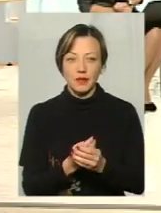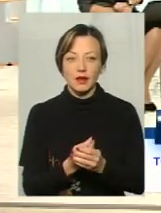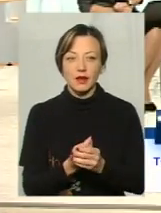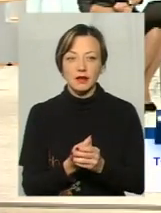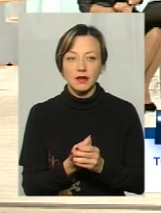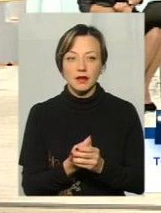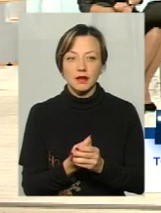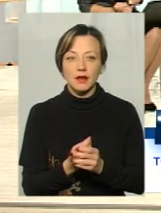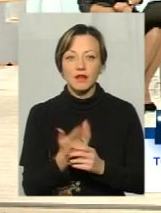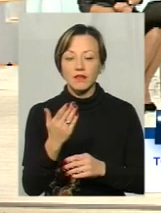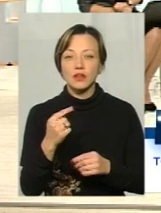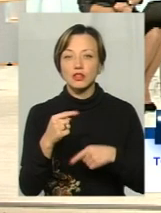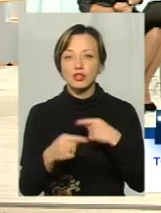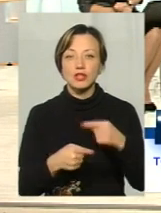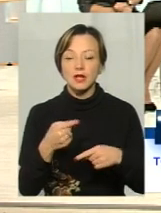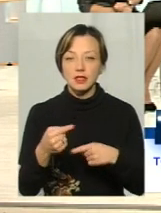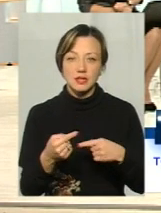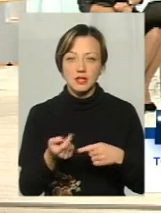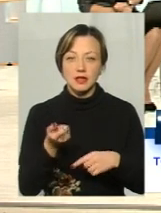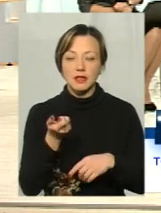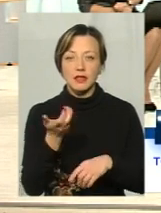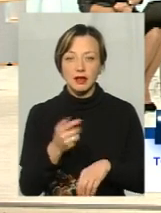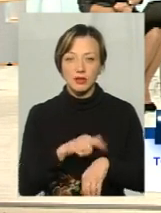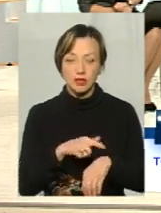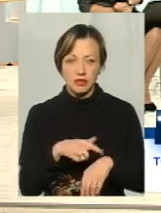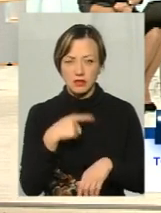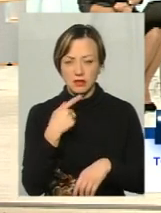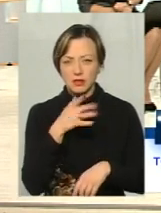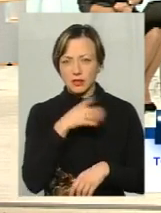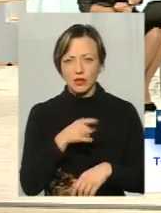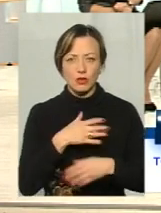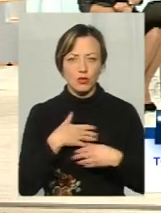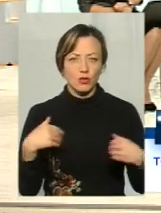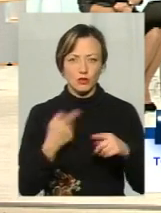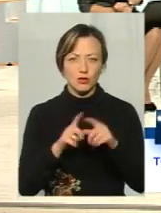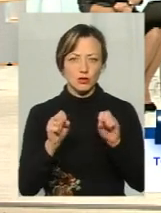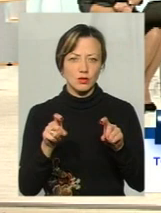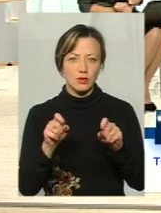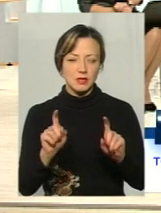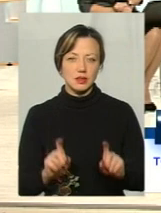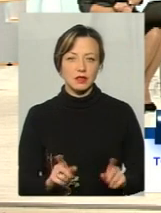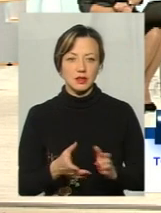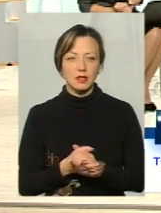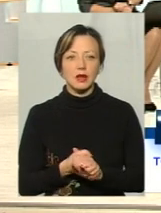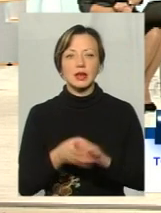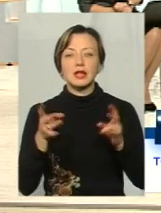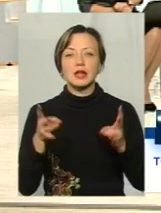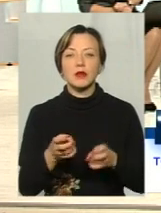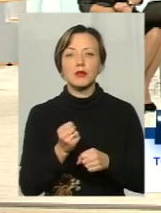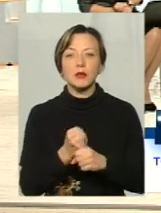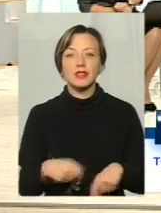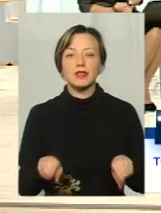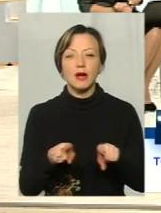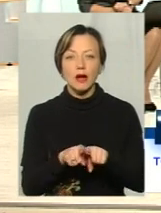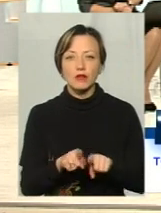Да. То ви через деякий час скажете, ні, не хочу в той золотій клітці сидіти. Треба робити так,